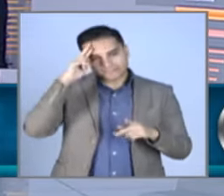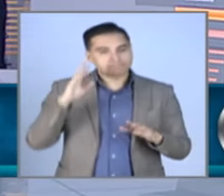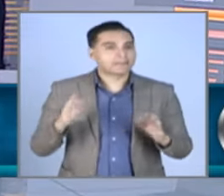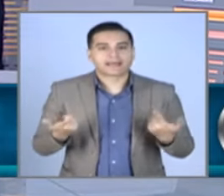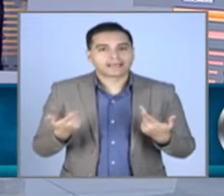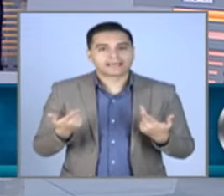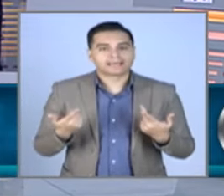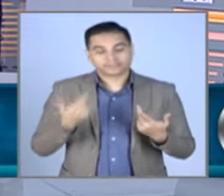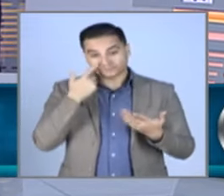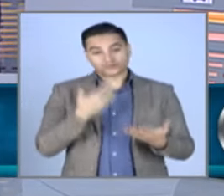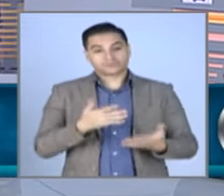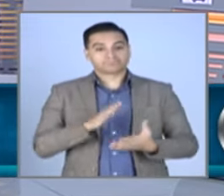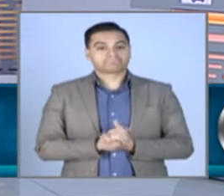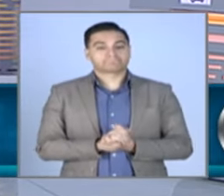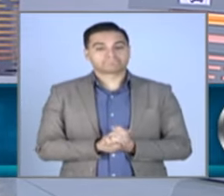الدول، فما هي؟